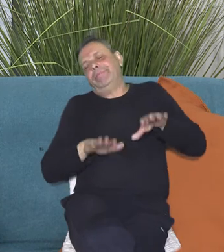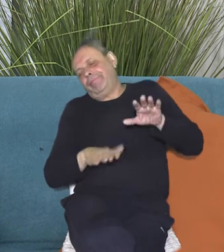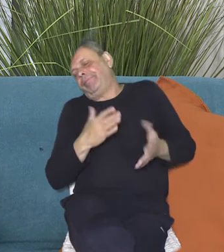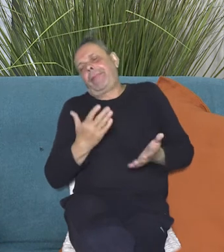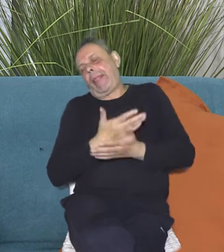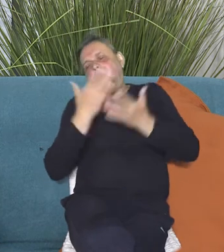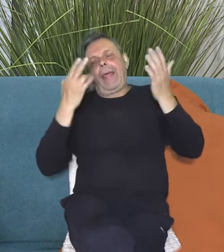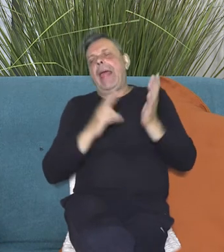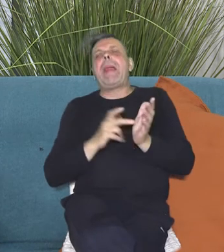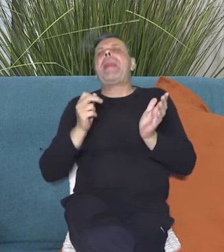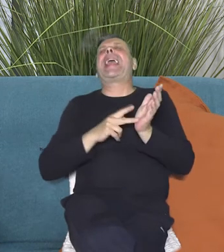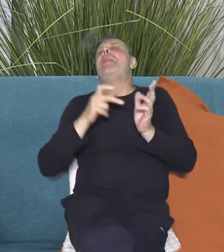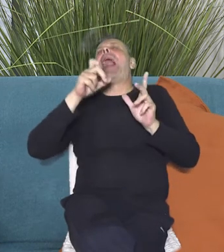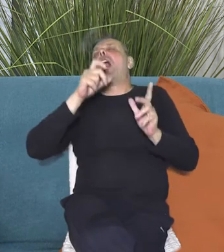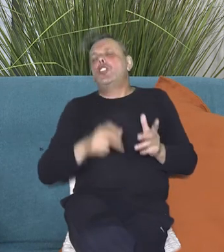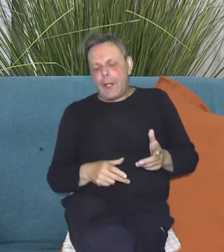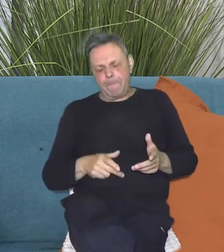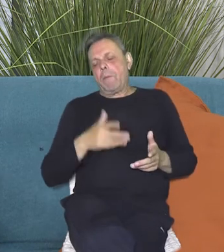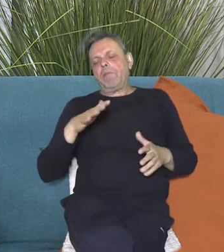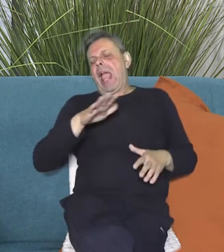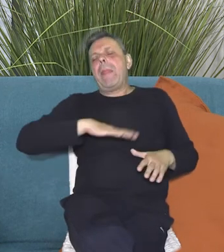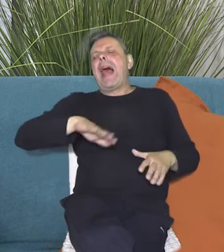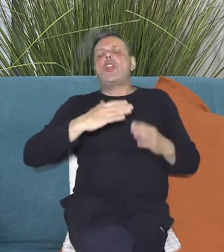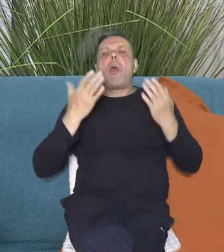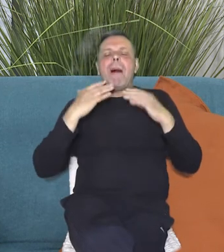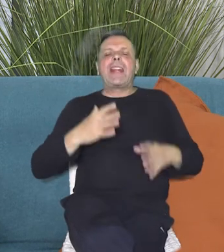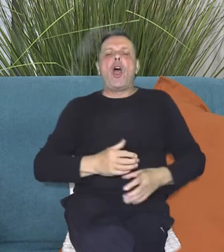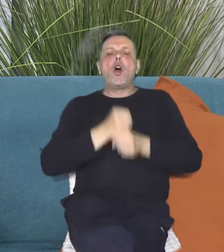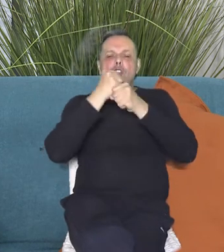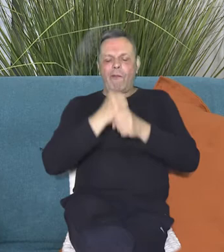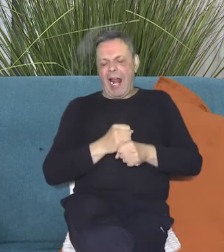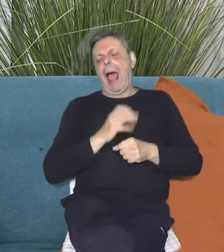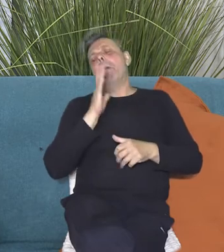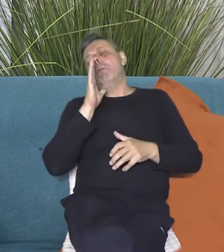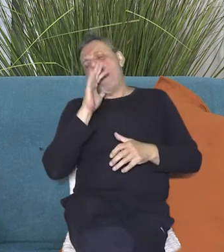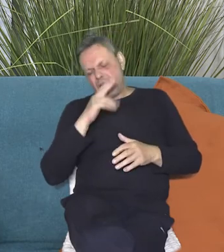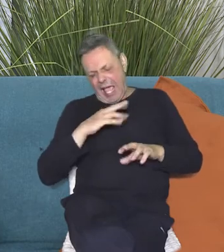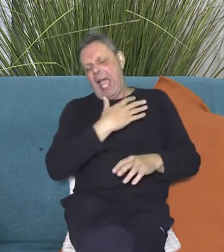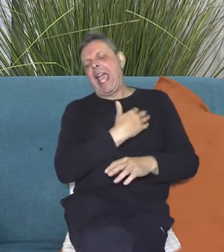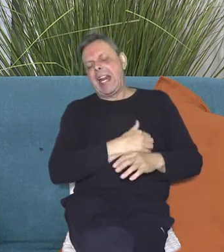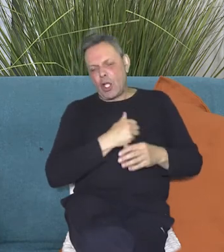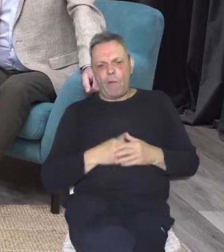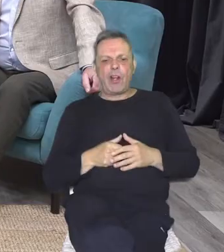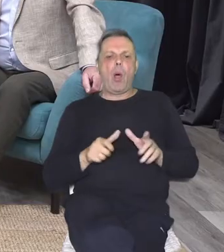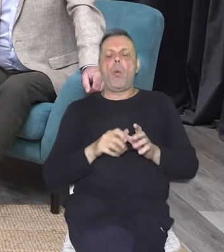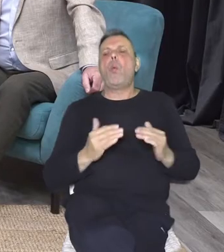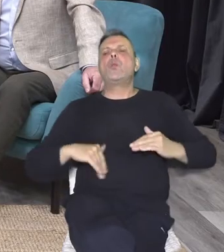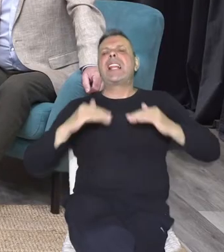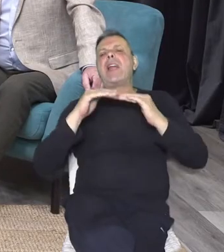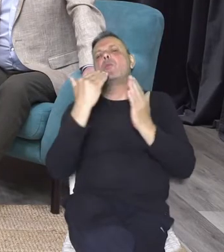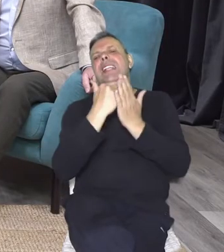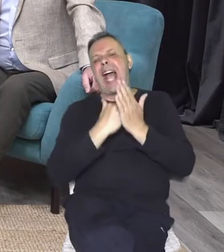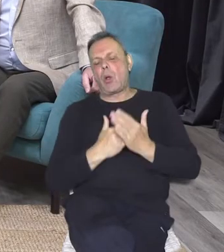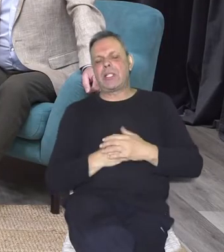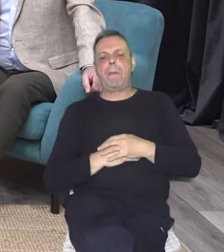jesam. Moramo reći ovako formalno da je Nacionalni park osnovala Federacija Bosne i Hercegovine u skladu